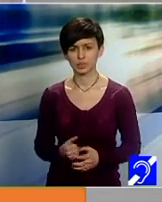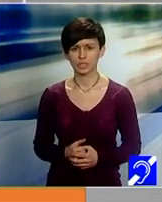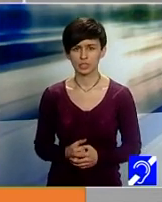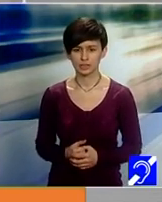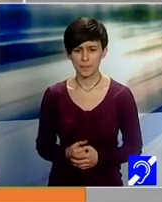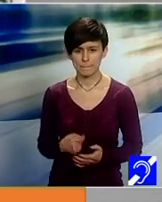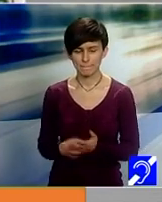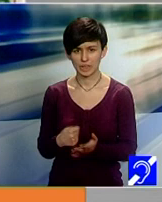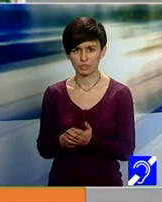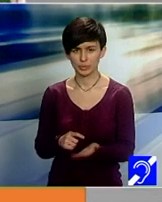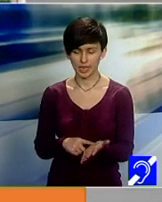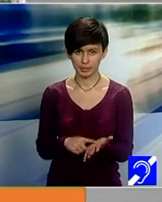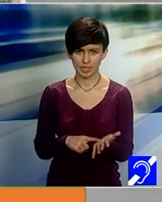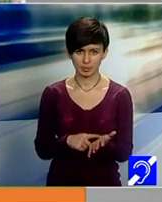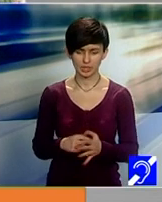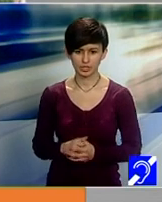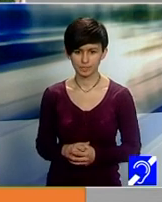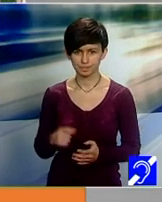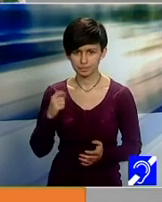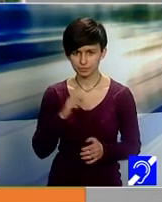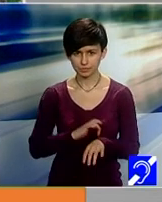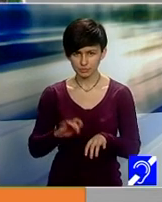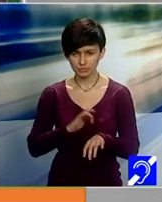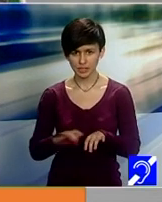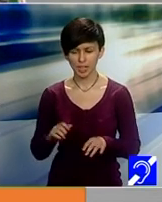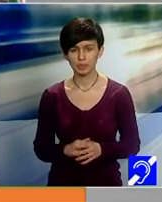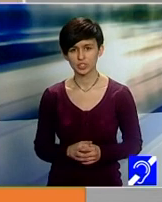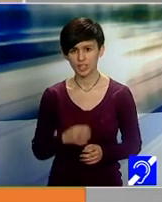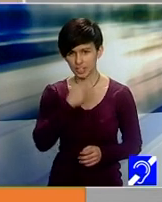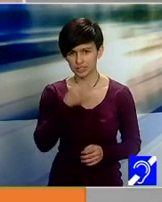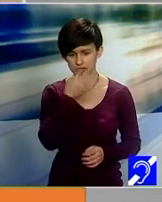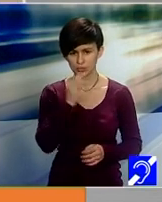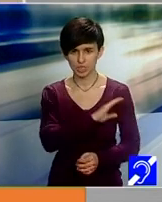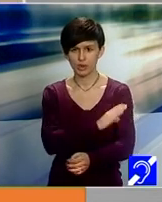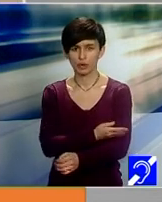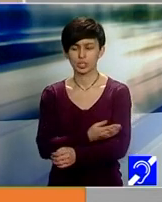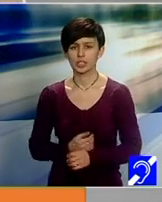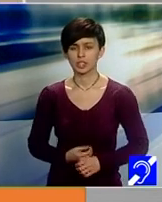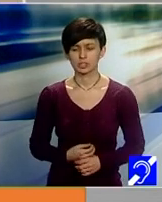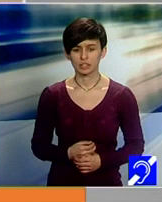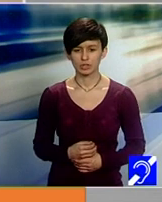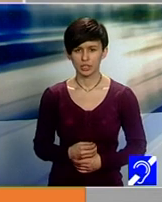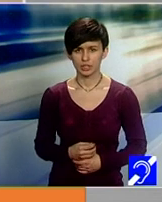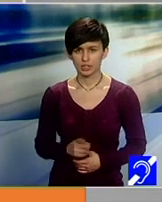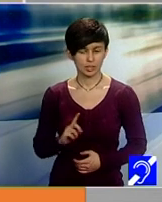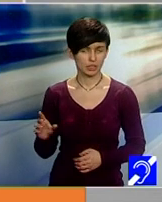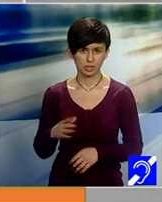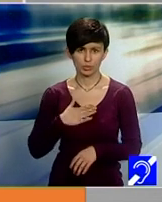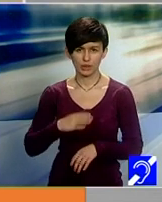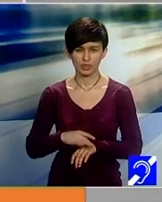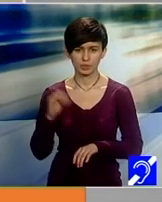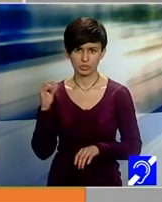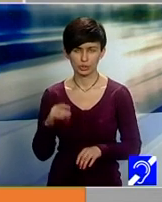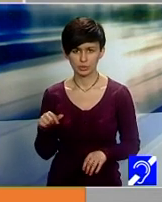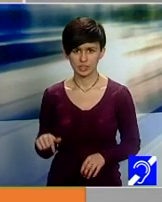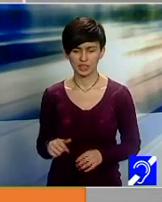de medicamente. Ceea ce am încercat și noi să sesizăm autoritățile și să spunem că practic nu avem soluții la momentul actual